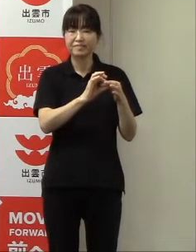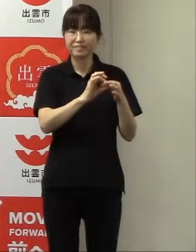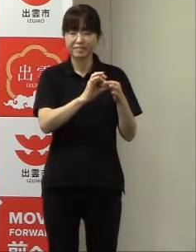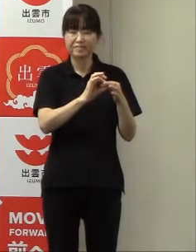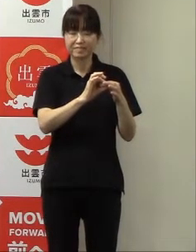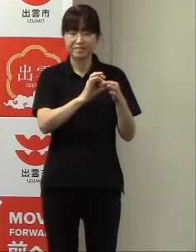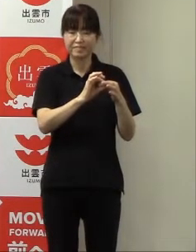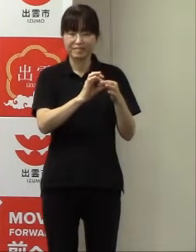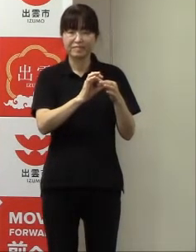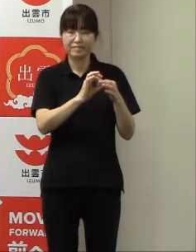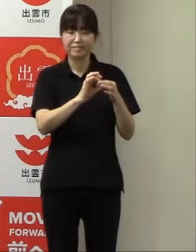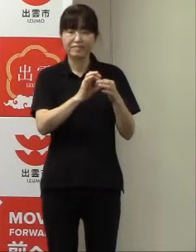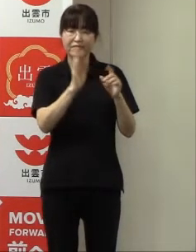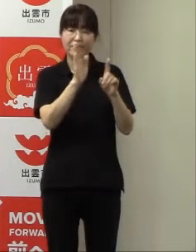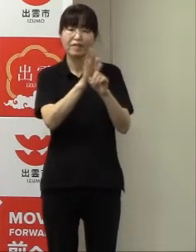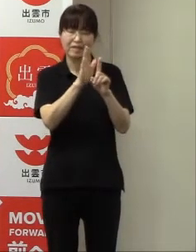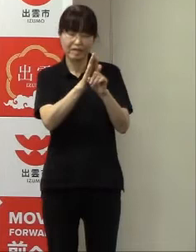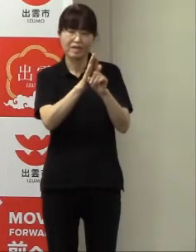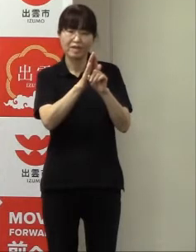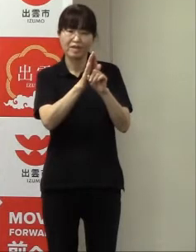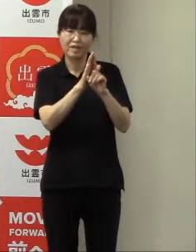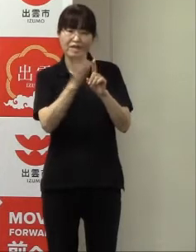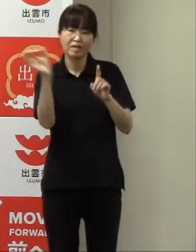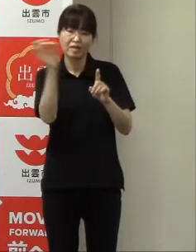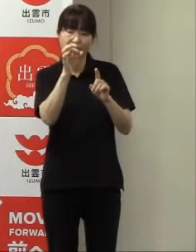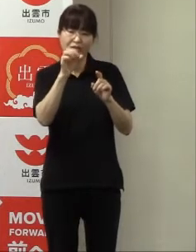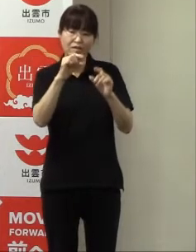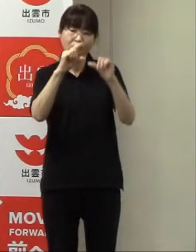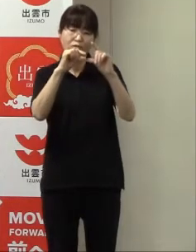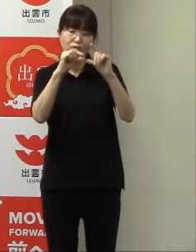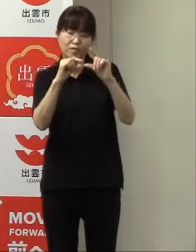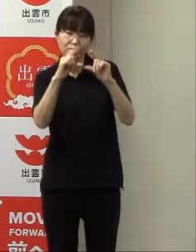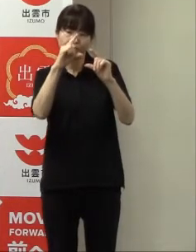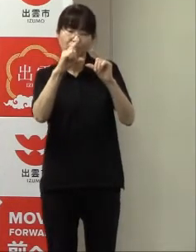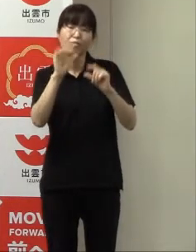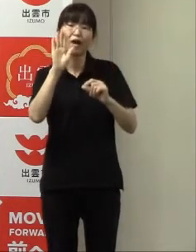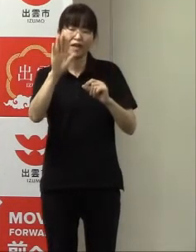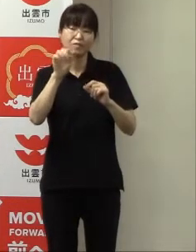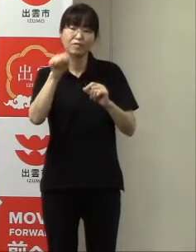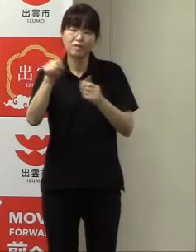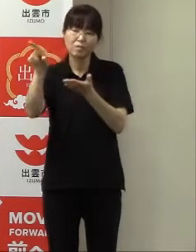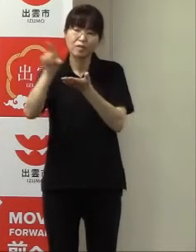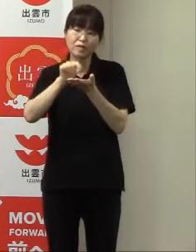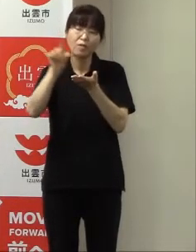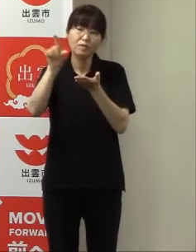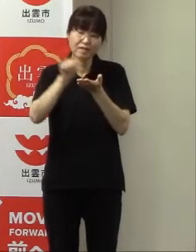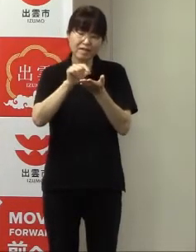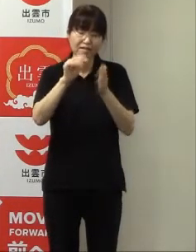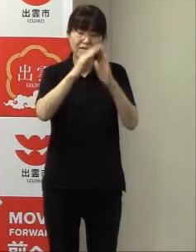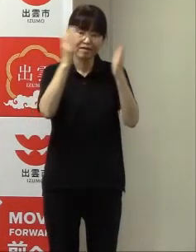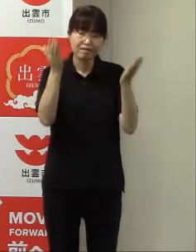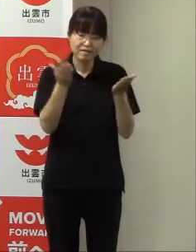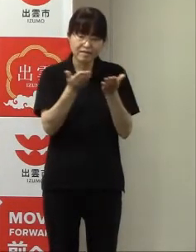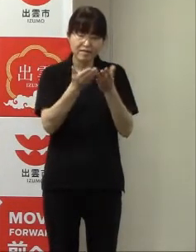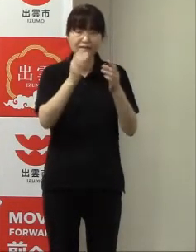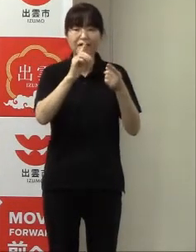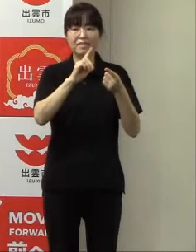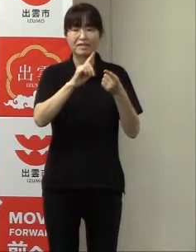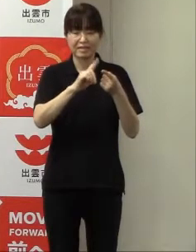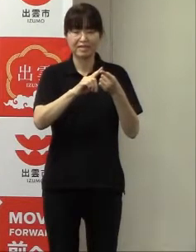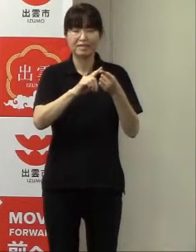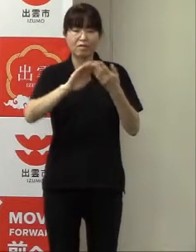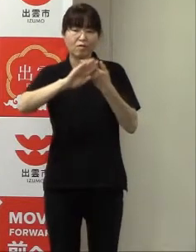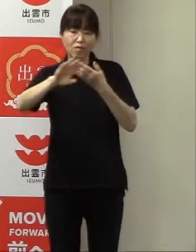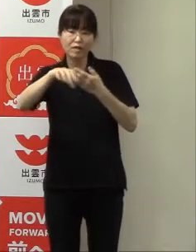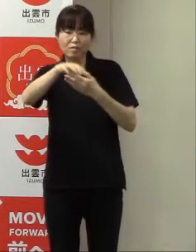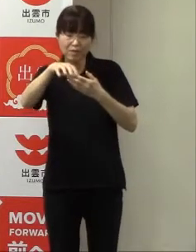補助率のというかかさ上げもあったりとかしてますので、そういうものもしっかりと活用していきながらですね、全体的な、ところに影響